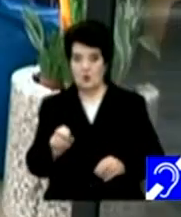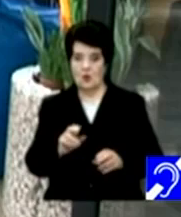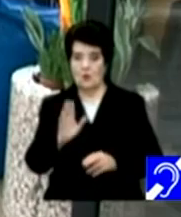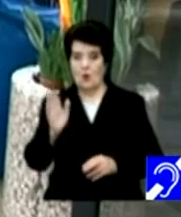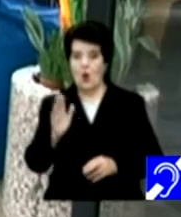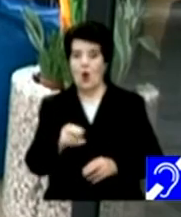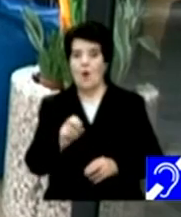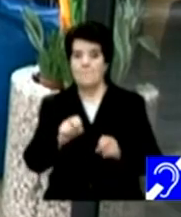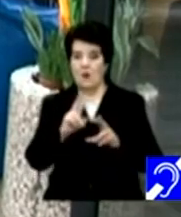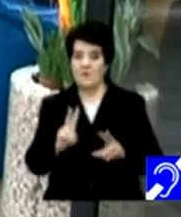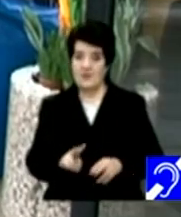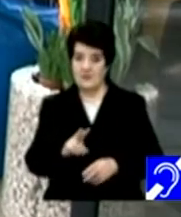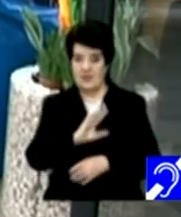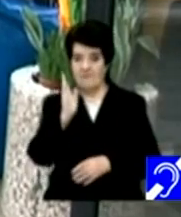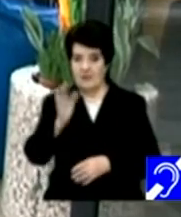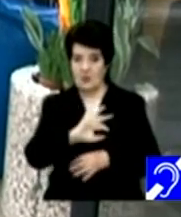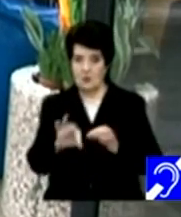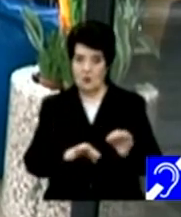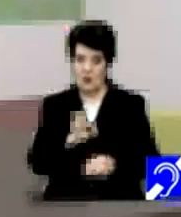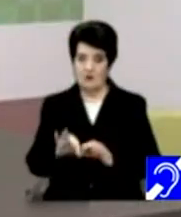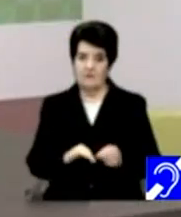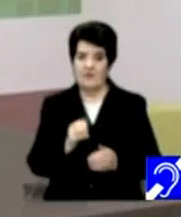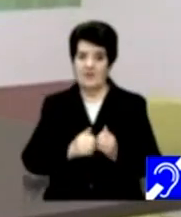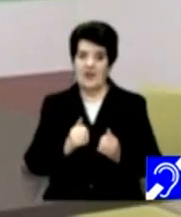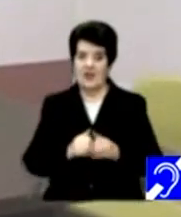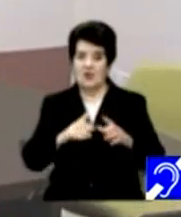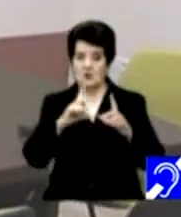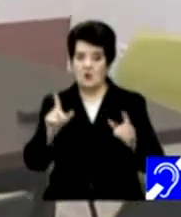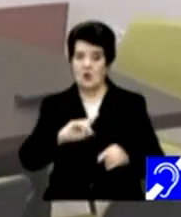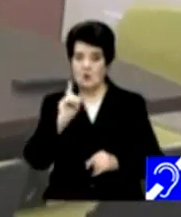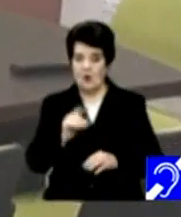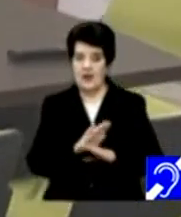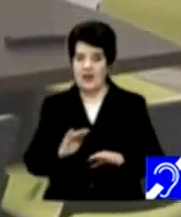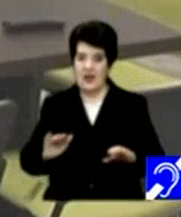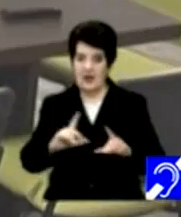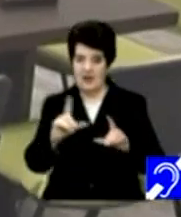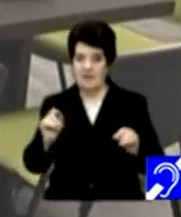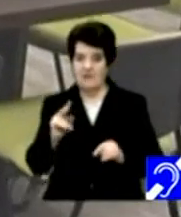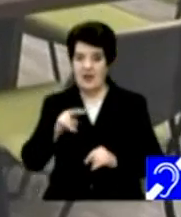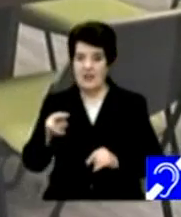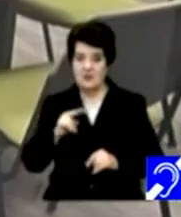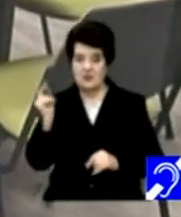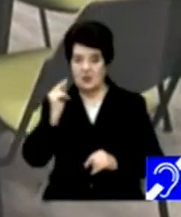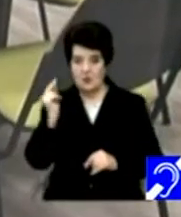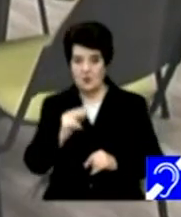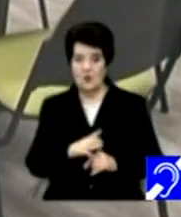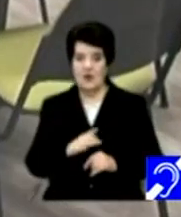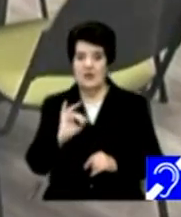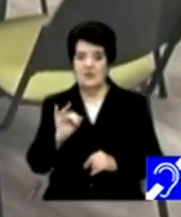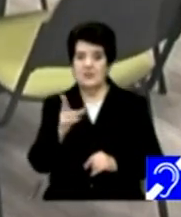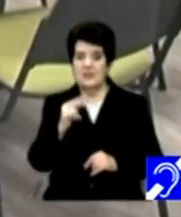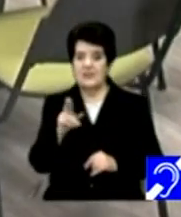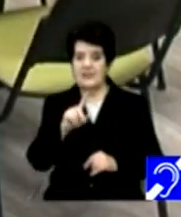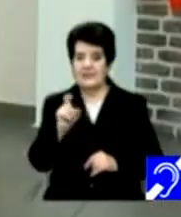a viitorului. S-a înscris în proiectul Techwheel în fiecare școală, iar de un an predă elevilor de la Liceul Republican Aristotel și design